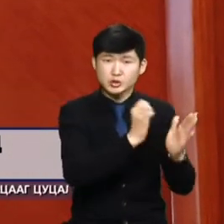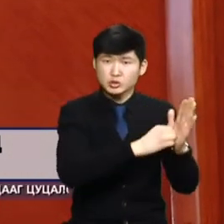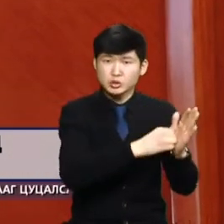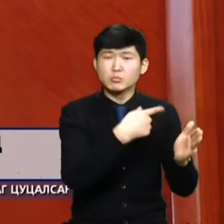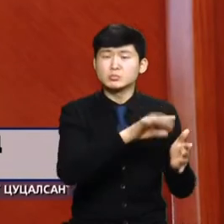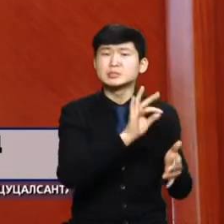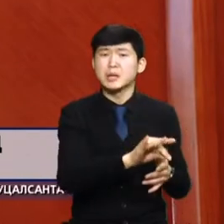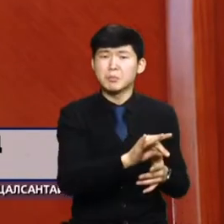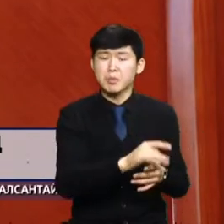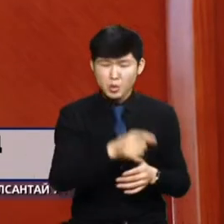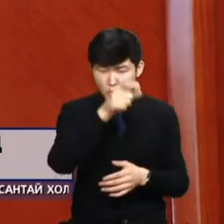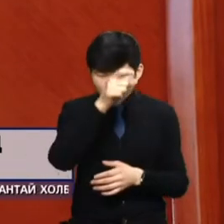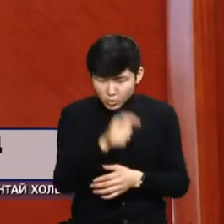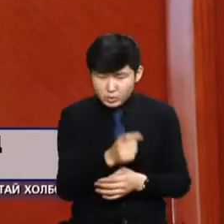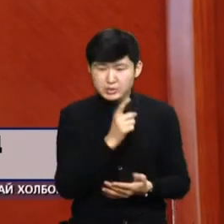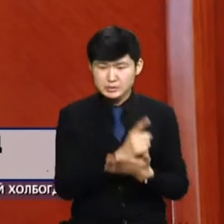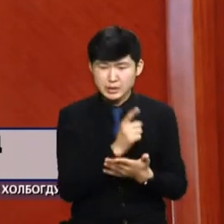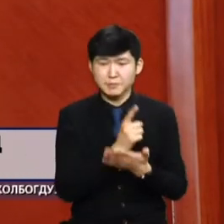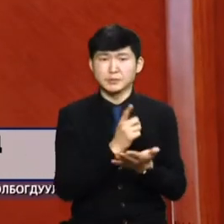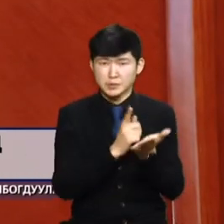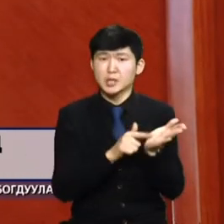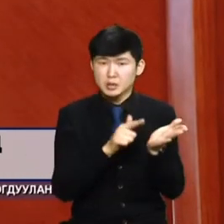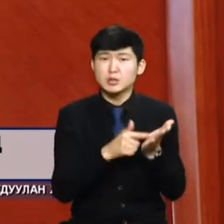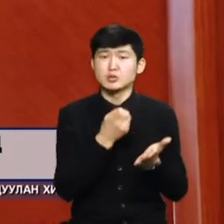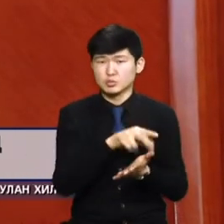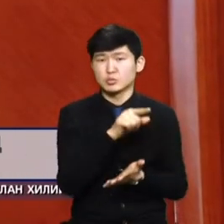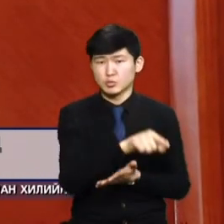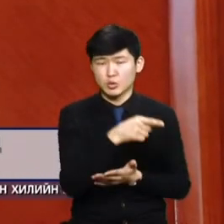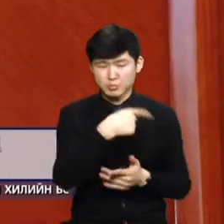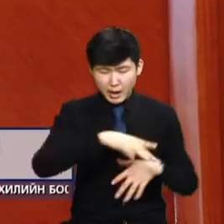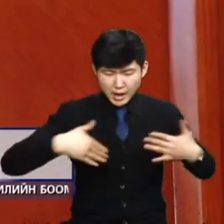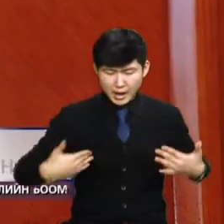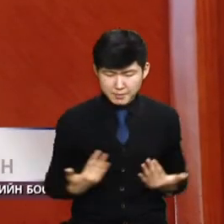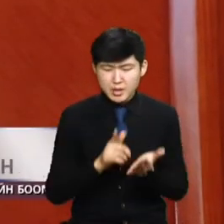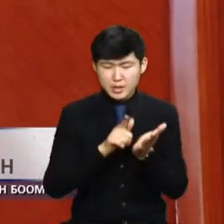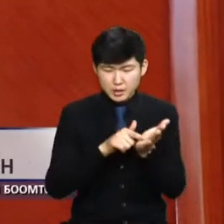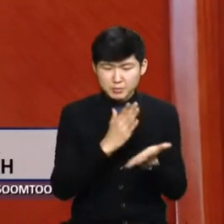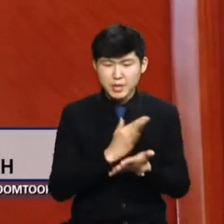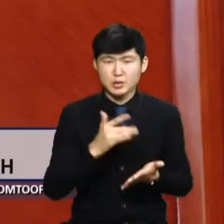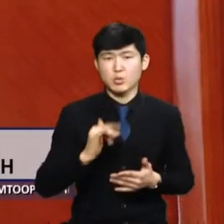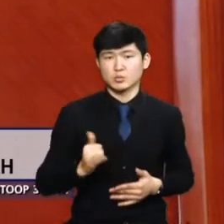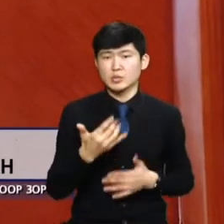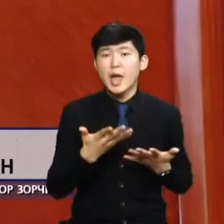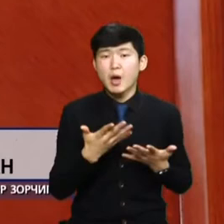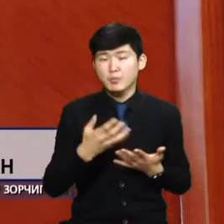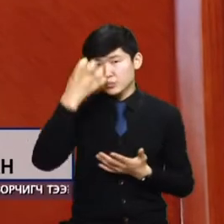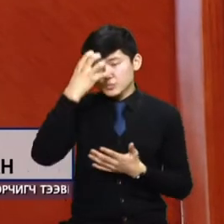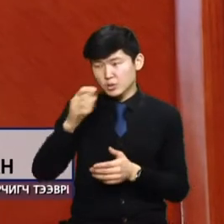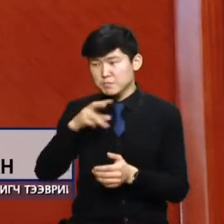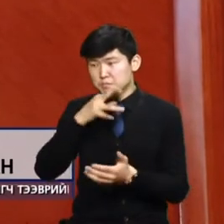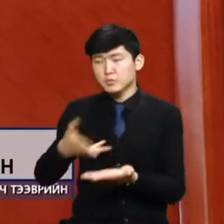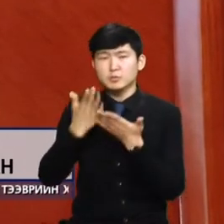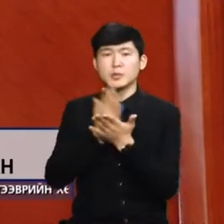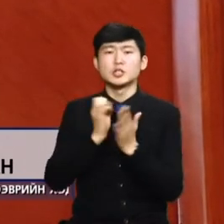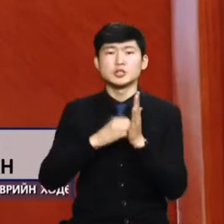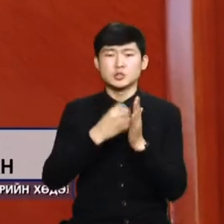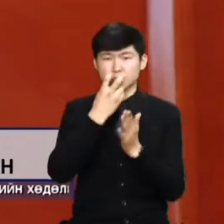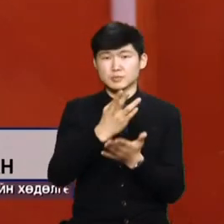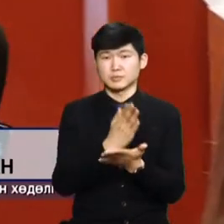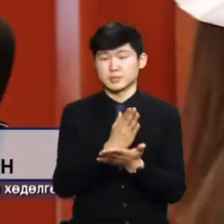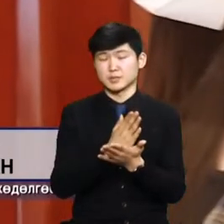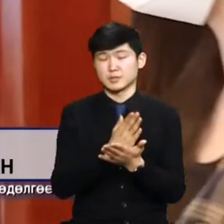одоо хүний наацхийн одоо физиологийн эрх хэрэгцээ амьдралын одоо наацхийн юм ирэх учраас энийг бол түр хангах хэрэгтэй гэж үзэж